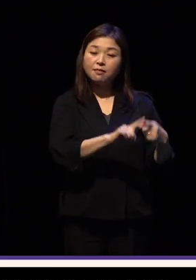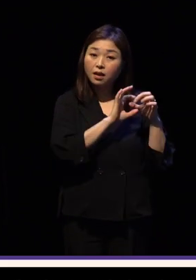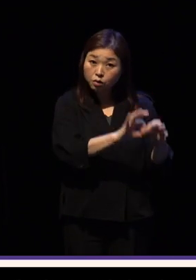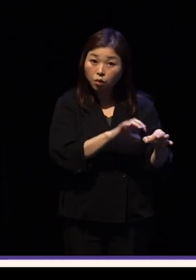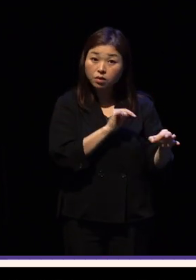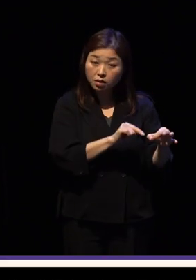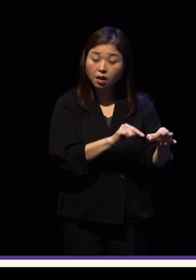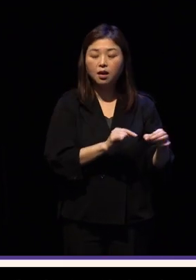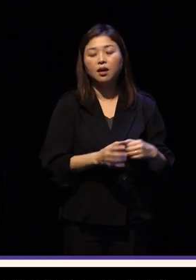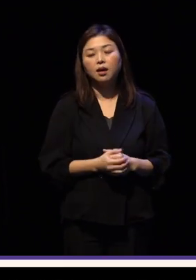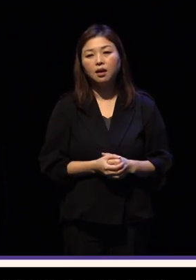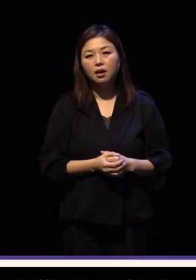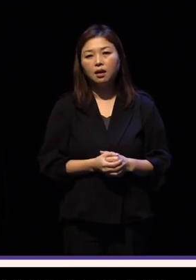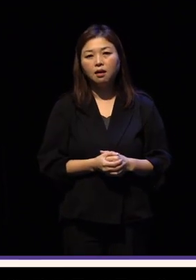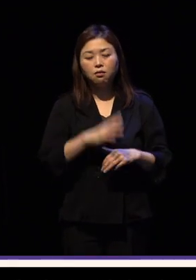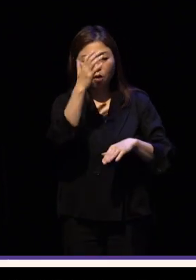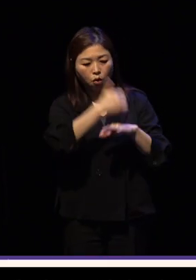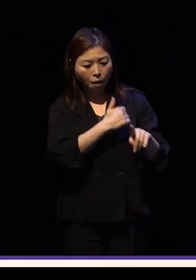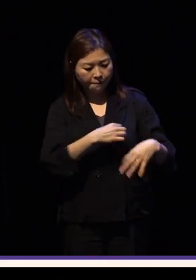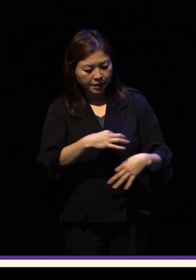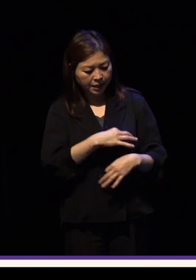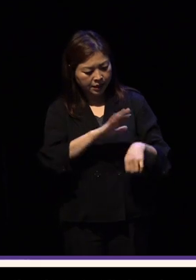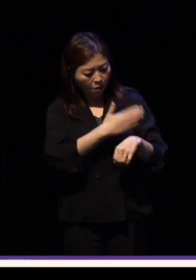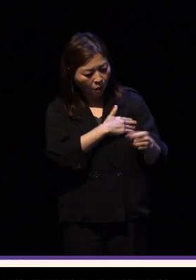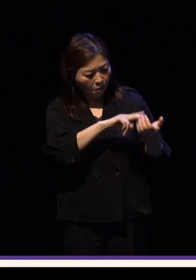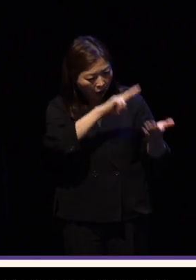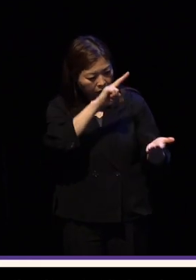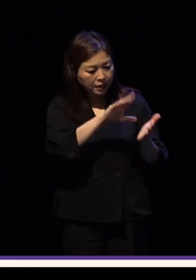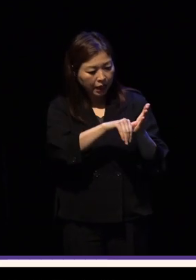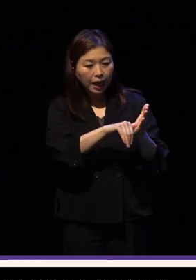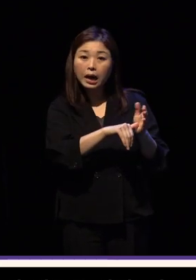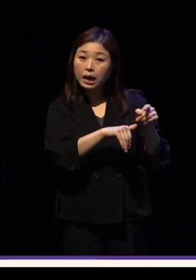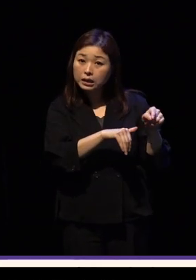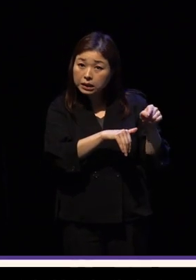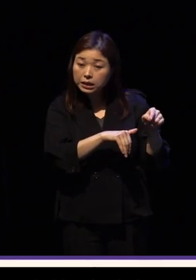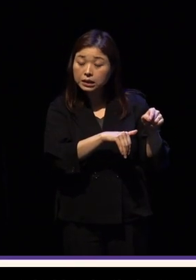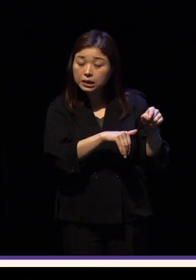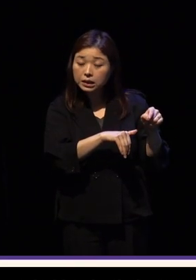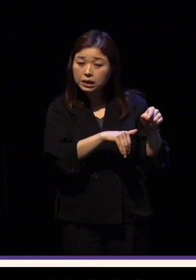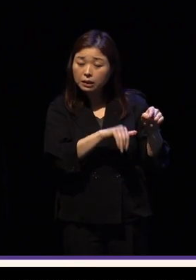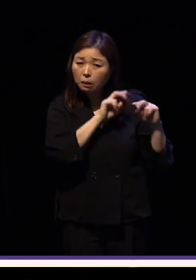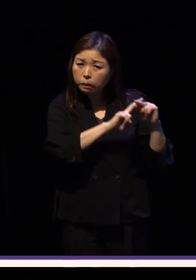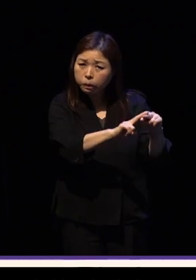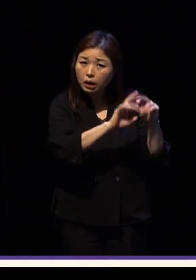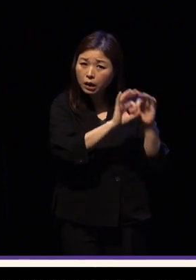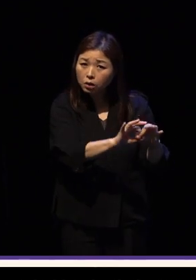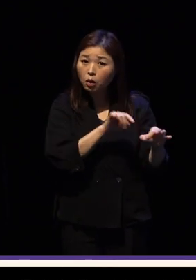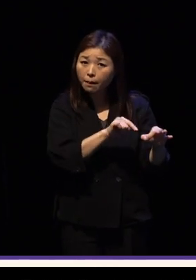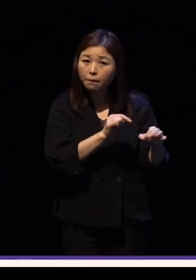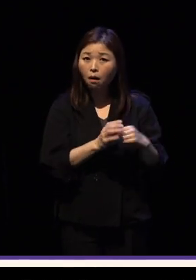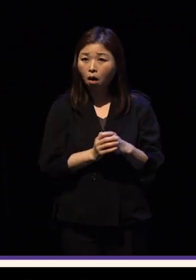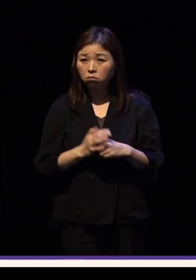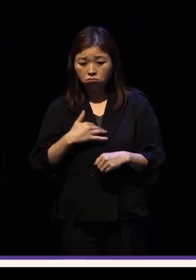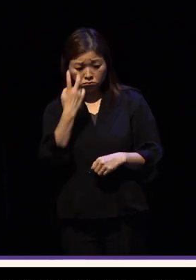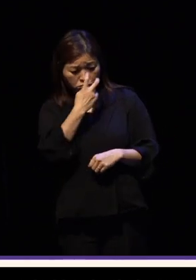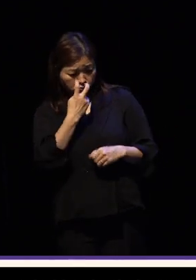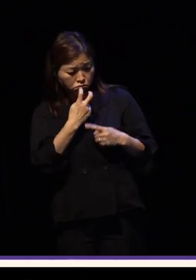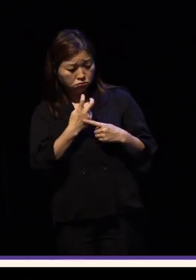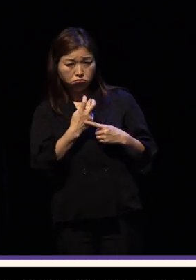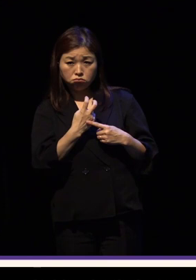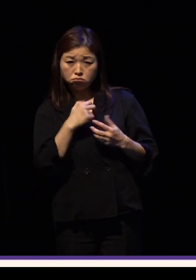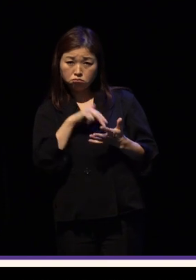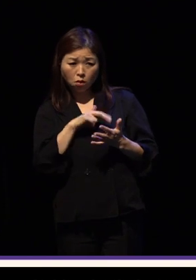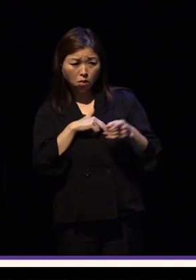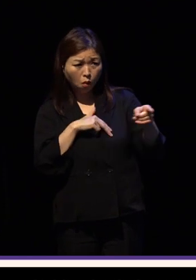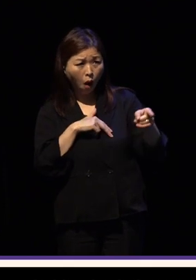부분들이 드러나게 되면 이런 분들이 심의위원에 그냥 있게 되면 심의를 받는 사람들이 내가